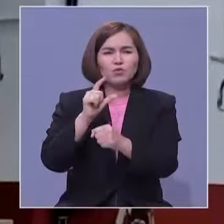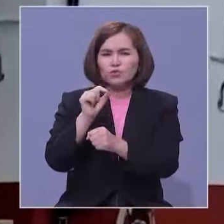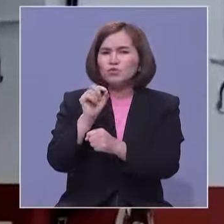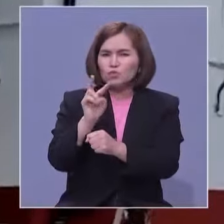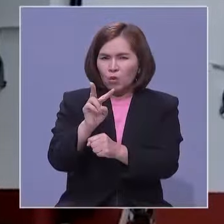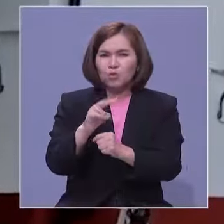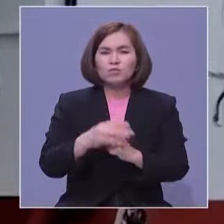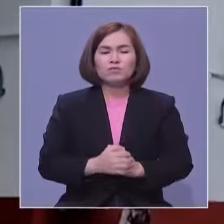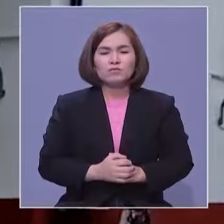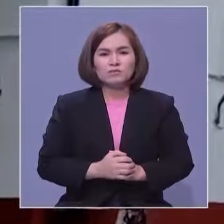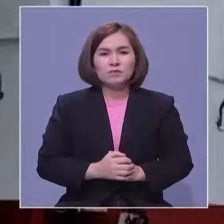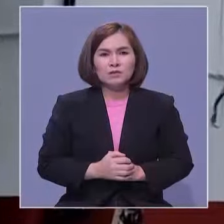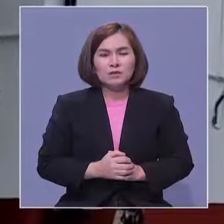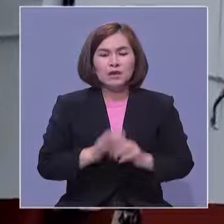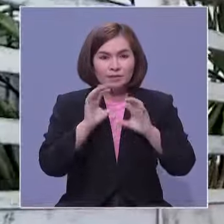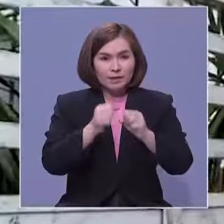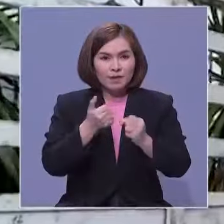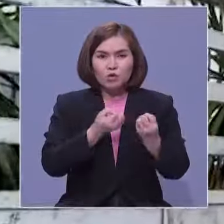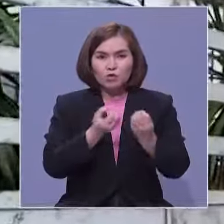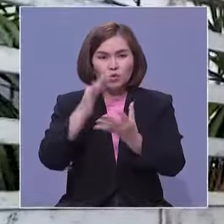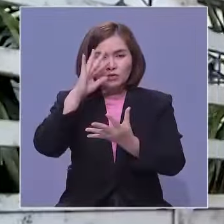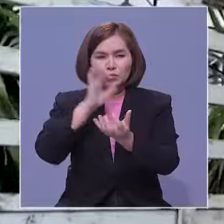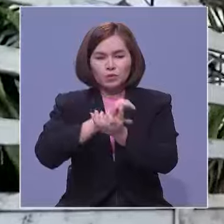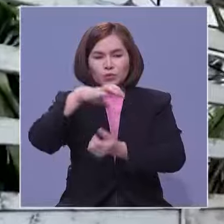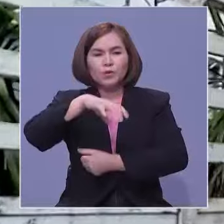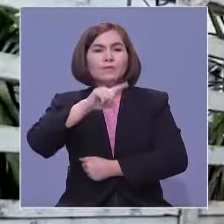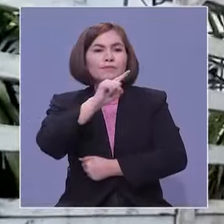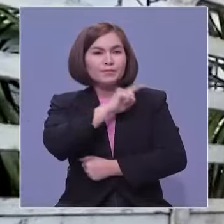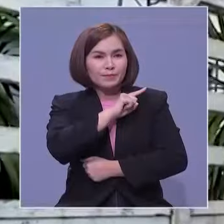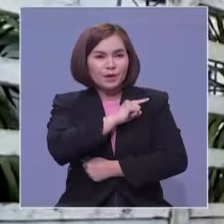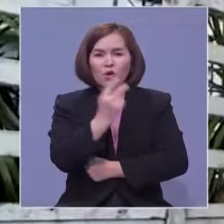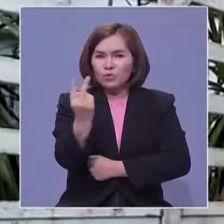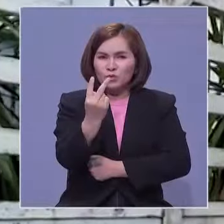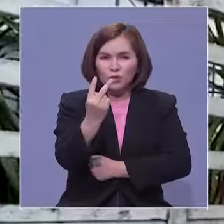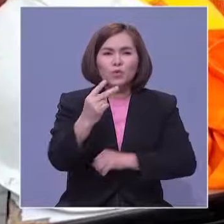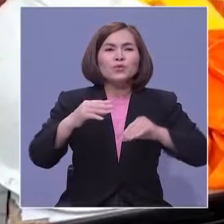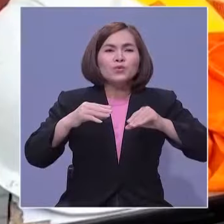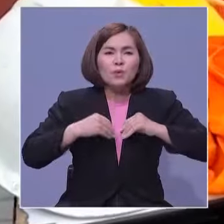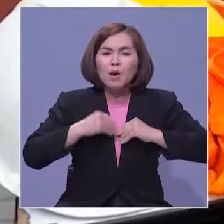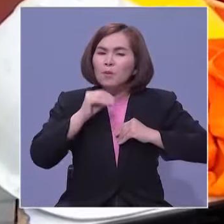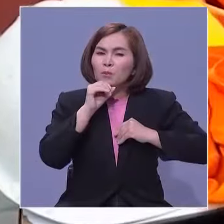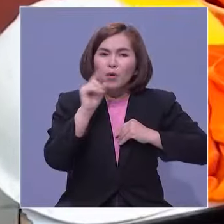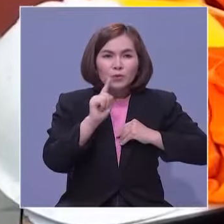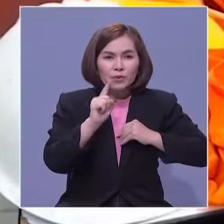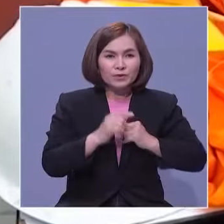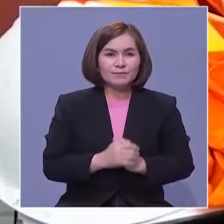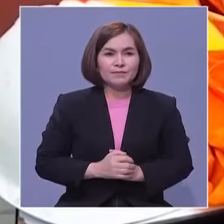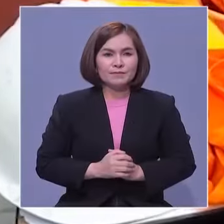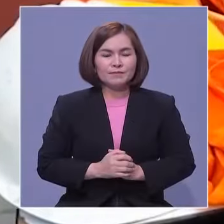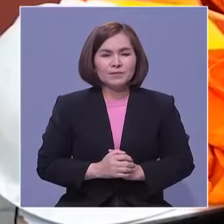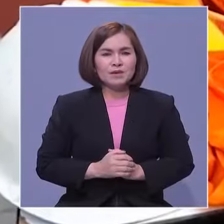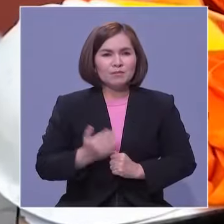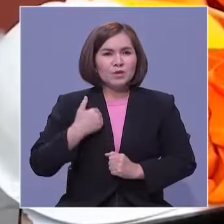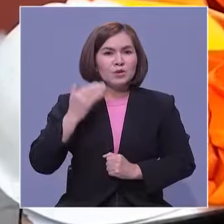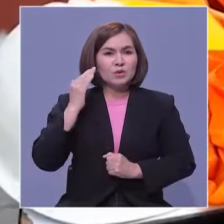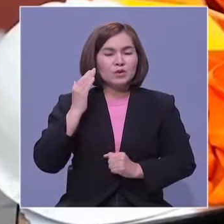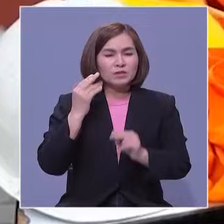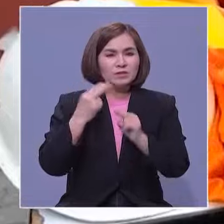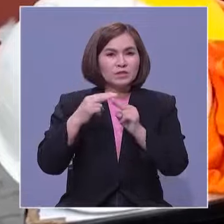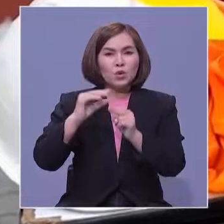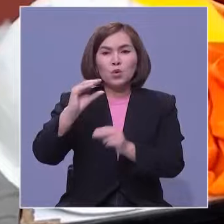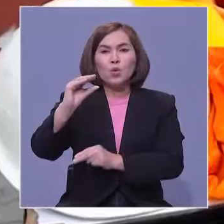ปีก่อนนำตัวส่งโรงพักบุคโลต่อไปโดยผู้ต้องหาเขให้การรับสารภาพแบบนี้ครับว่านายโอที่เป็น